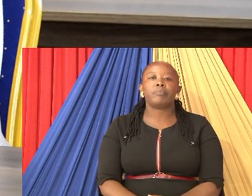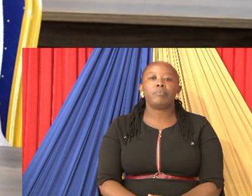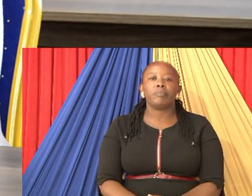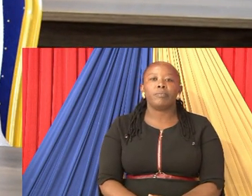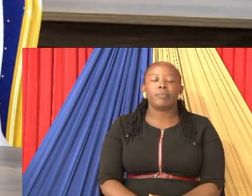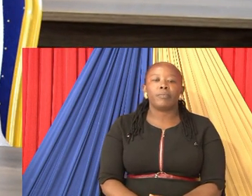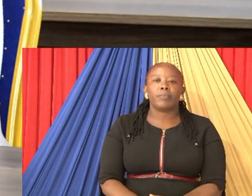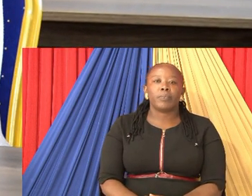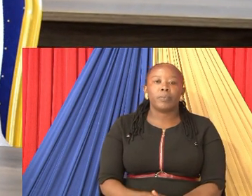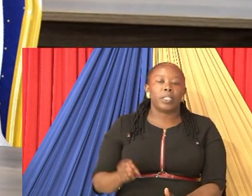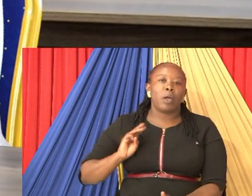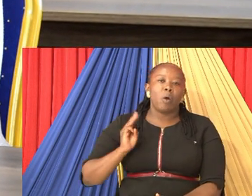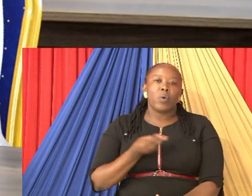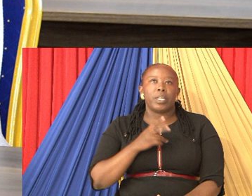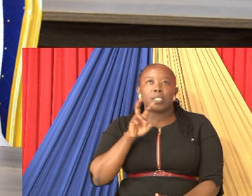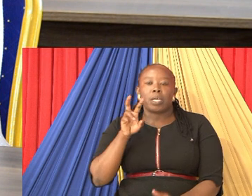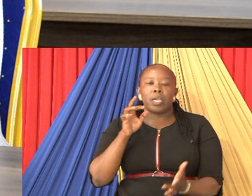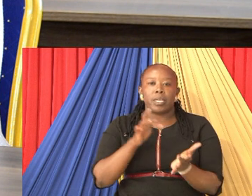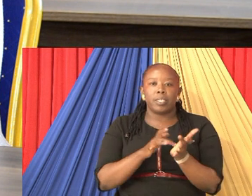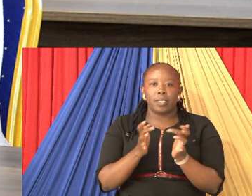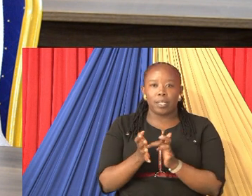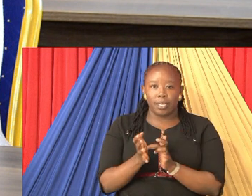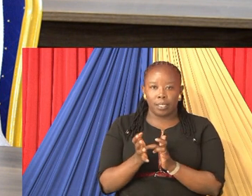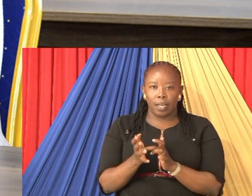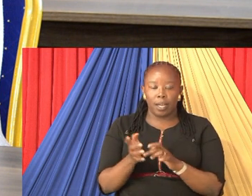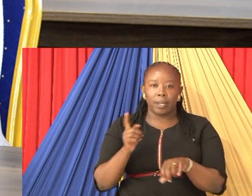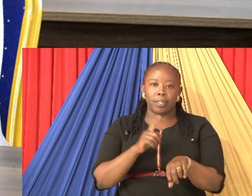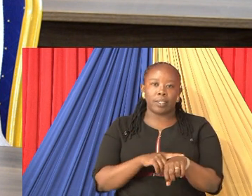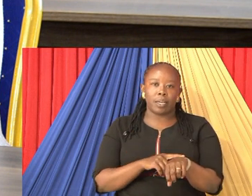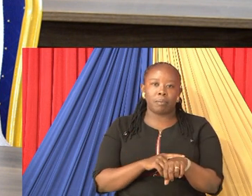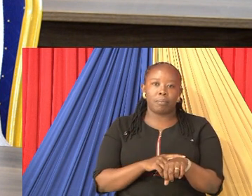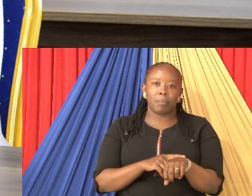wakati ameingia pale katika kaburi la